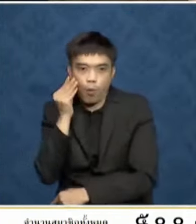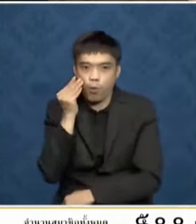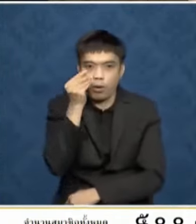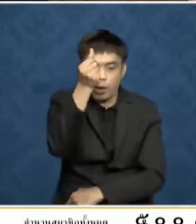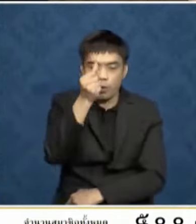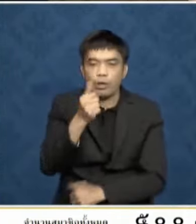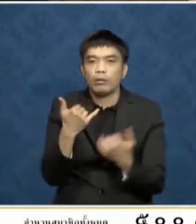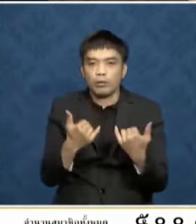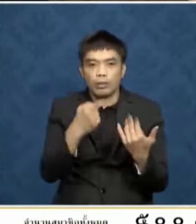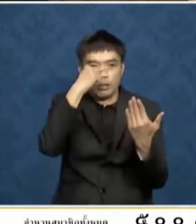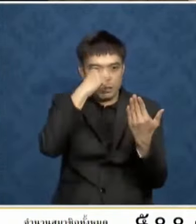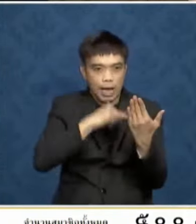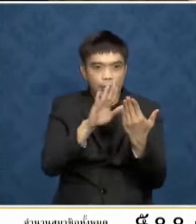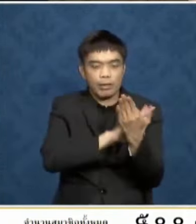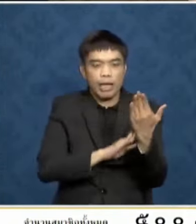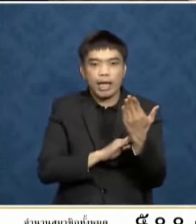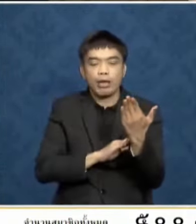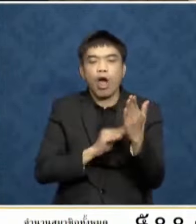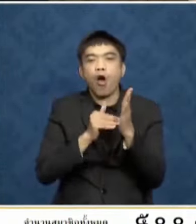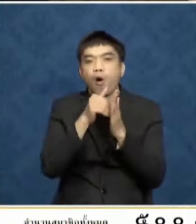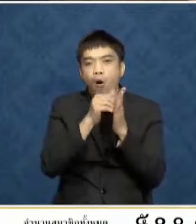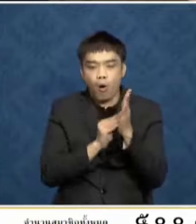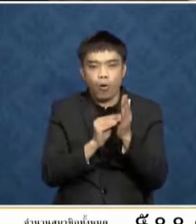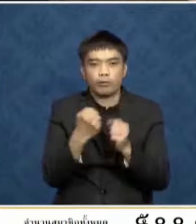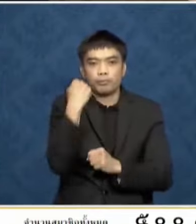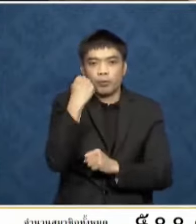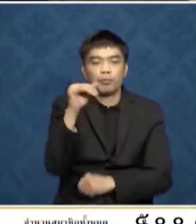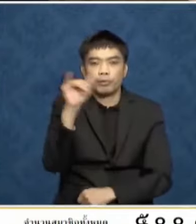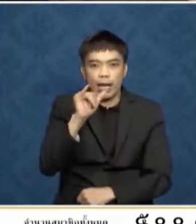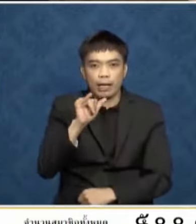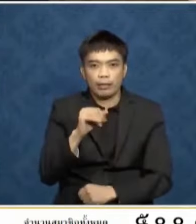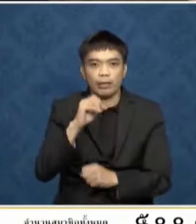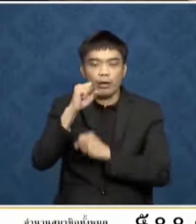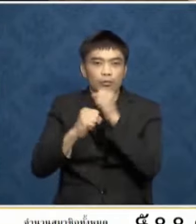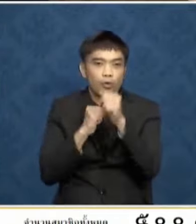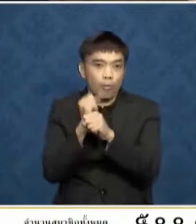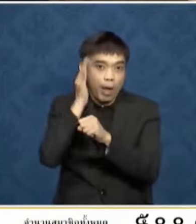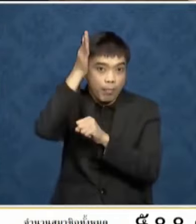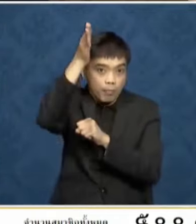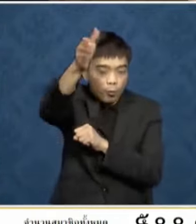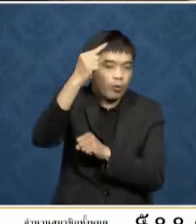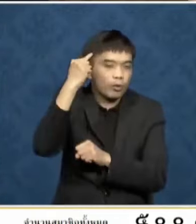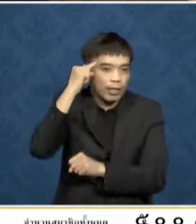ุดอ่อน ที่ควต้เริมคดแผใการปองกั